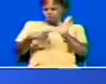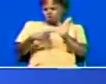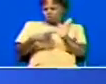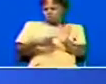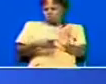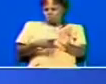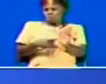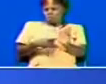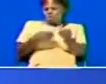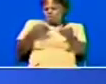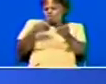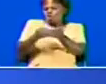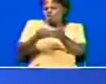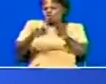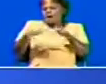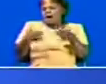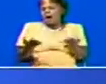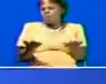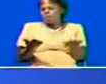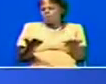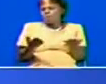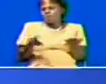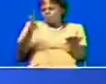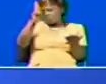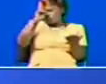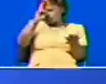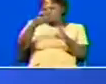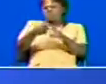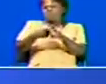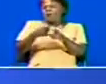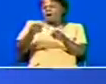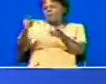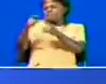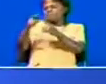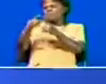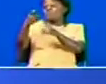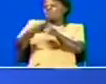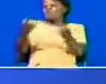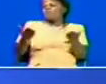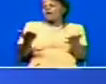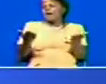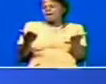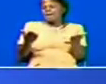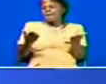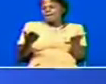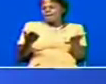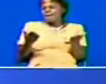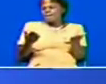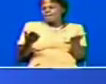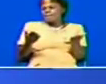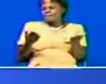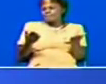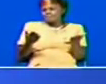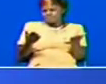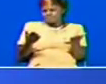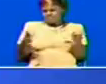kwa ukaribu sana kule ambapo risasi ilitokea na ilipigwa kupita upande gani,